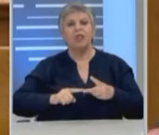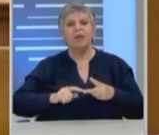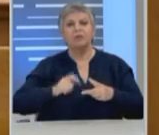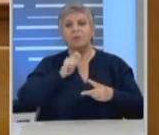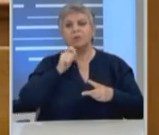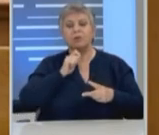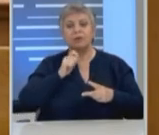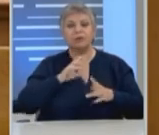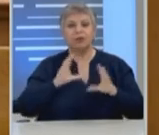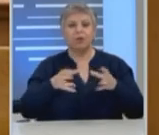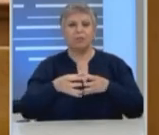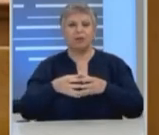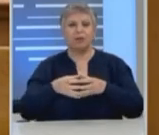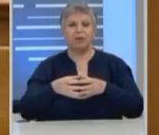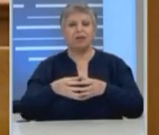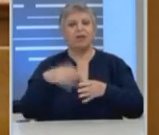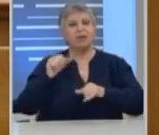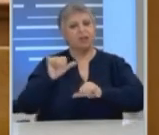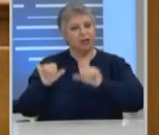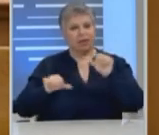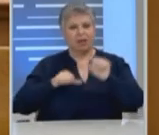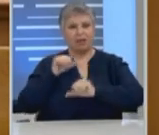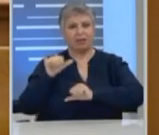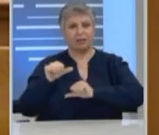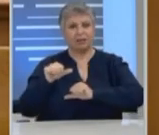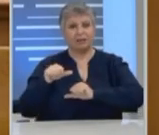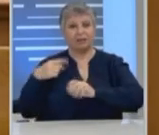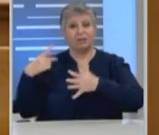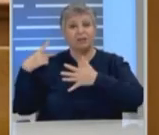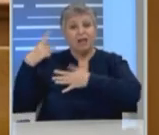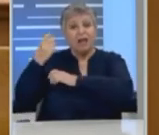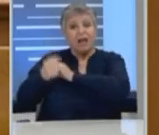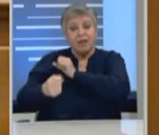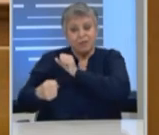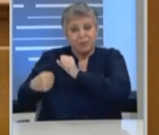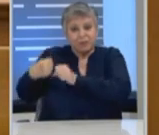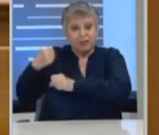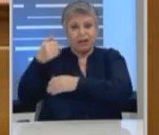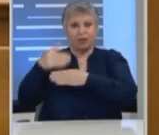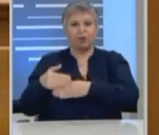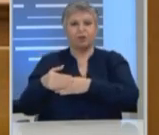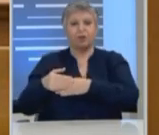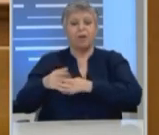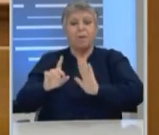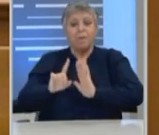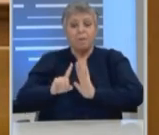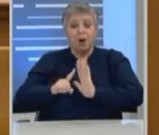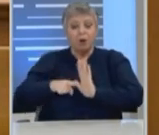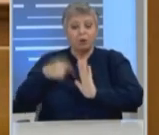Τώρα που δίνεται η δυνατότητα για πρώτη φορά μετά από 7 χρόνια σε αυτόν τον τόπο να σχεδιάσουμε την επόμενη